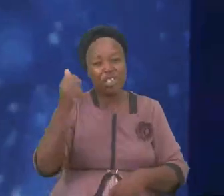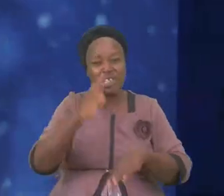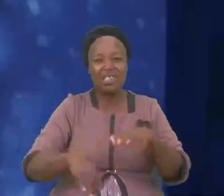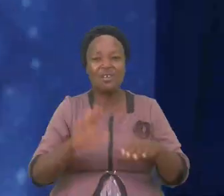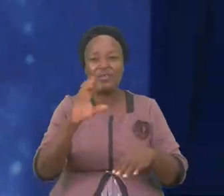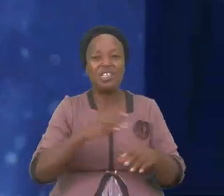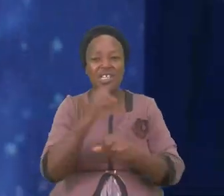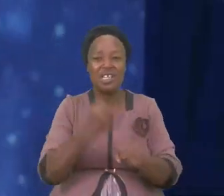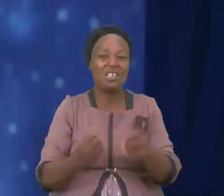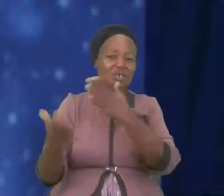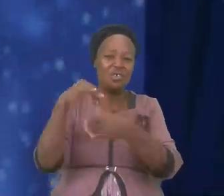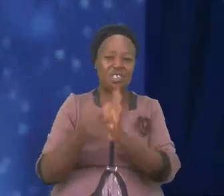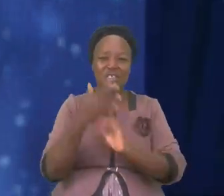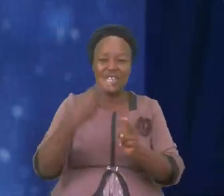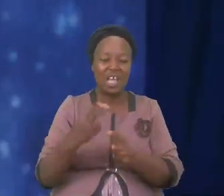Jésus.